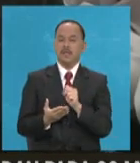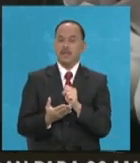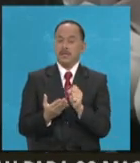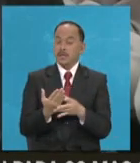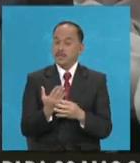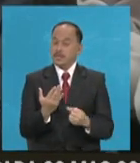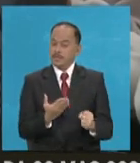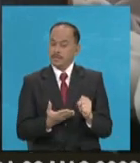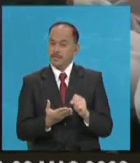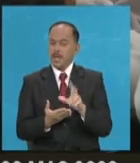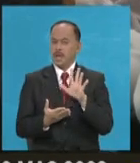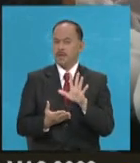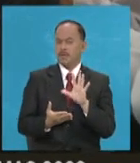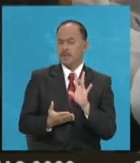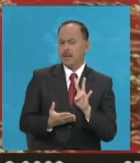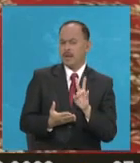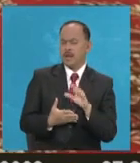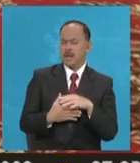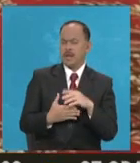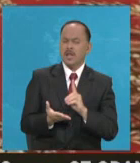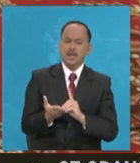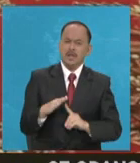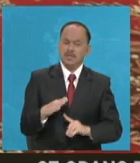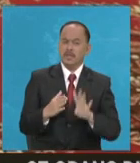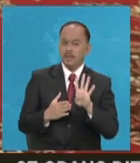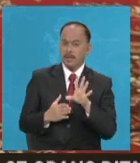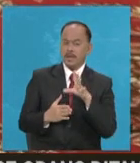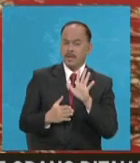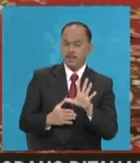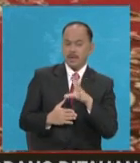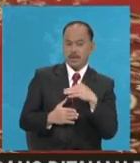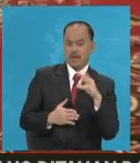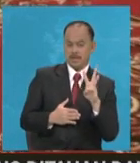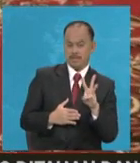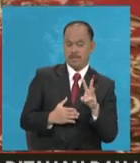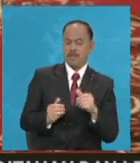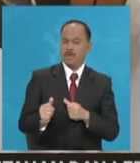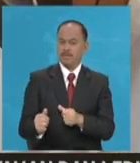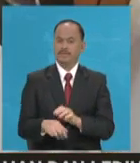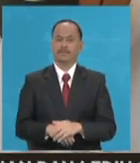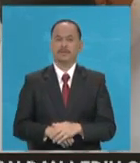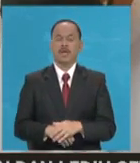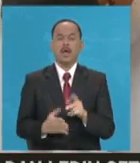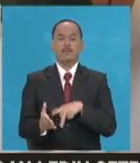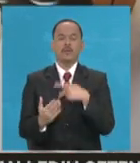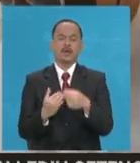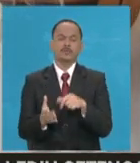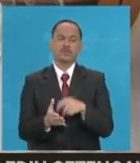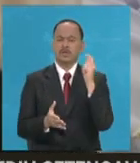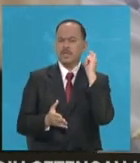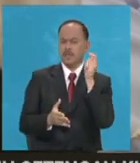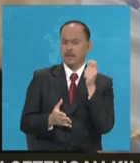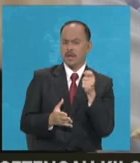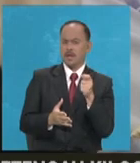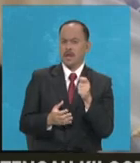580 orang pelajar dari 45 dan 6 menyertainya program antara lain diisikan dengan tazkira